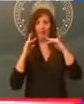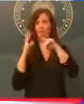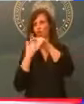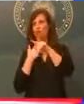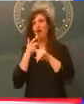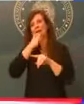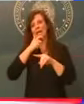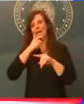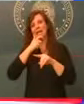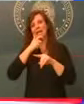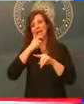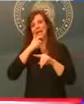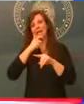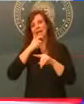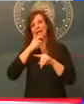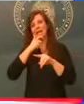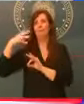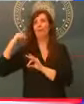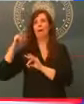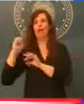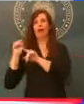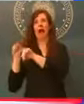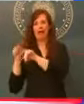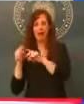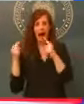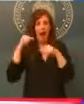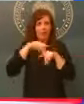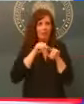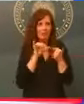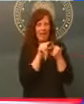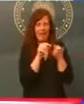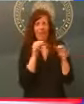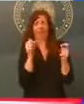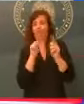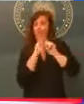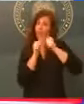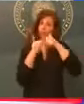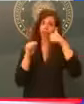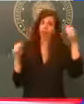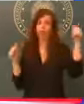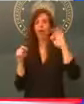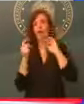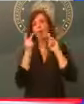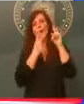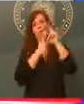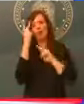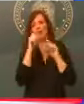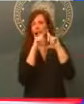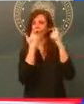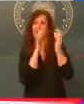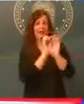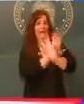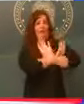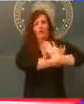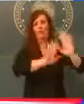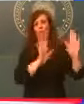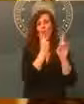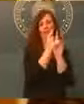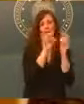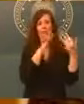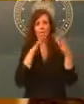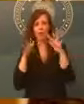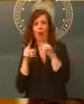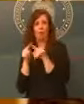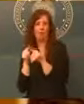poi l'appartamento a Scampia ecco vediamo frattanto di allontanarci dall'appartamento e di avvicinarci alle best practices